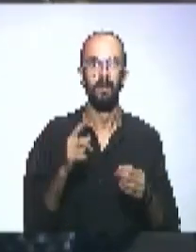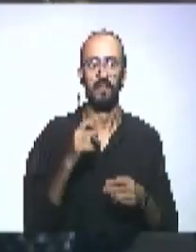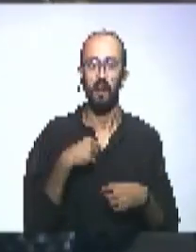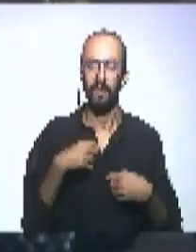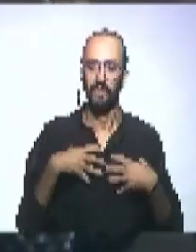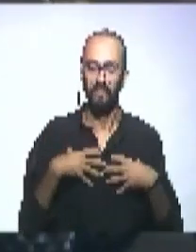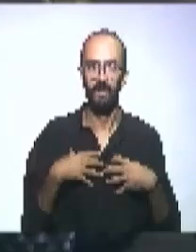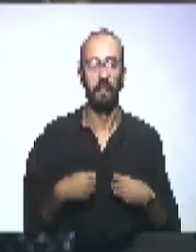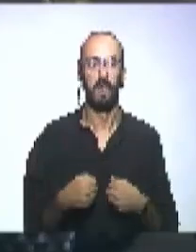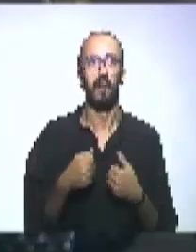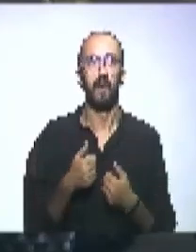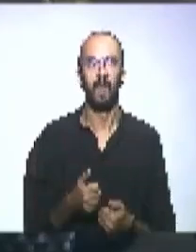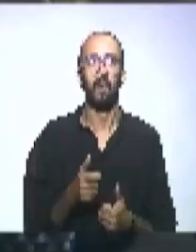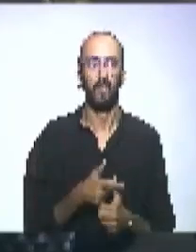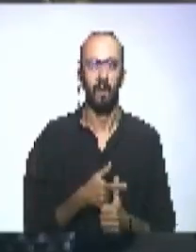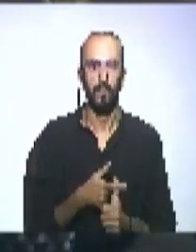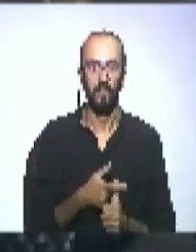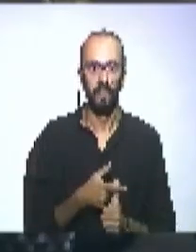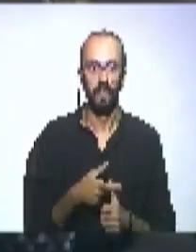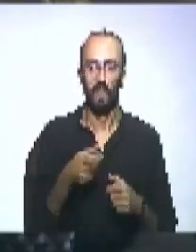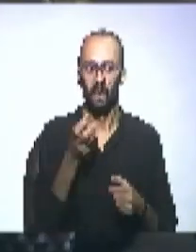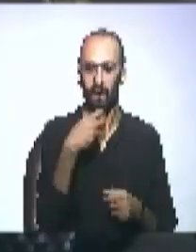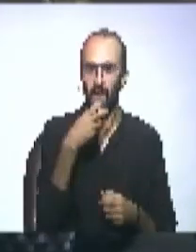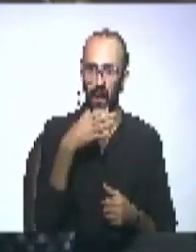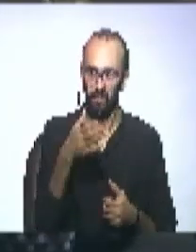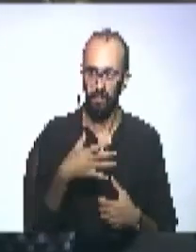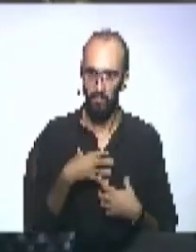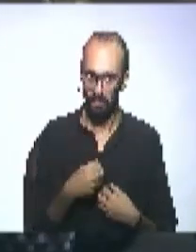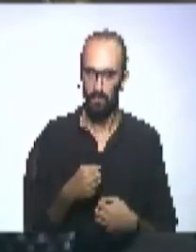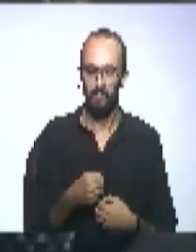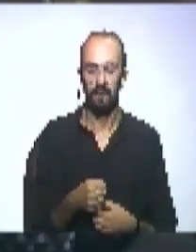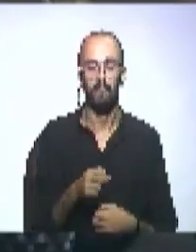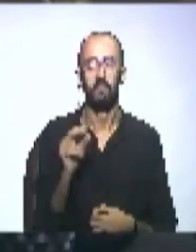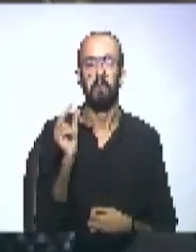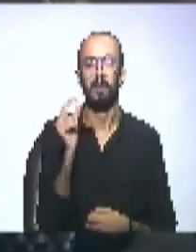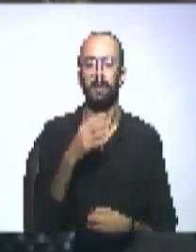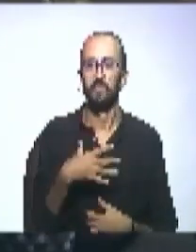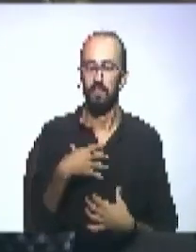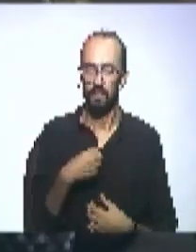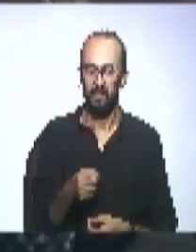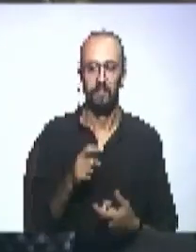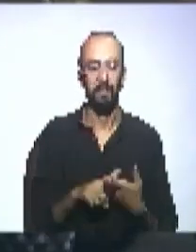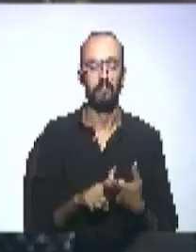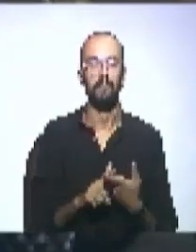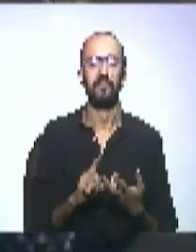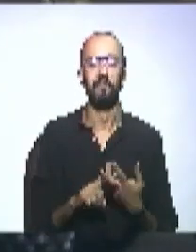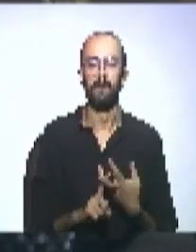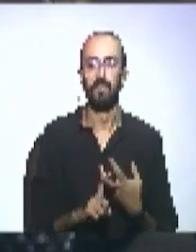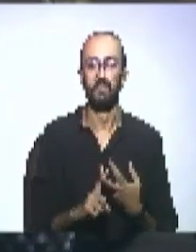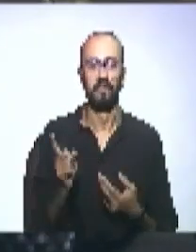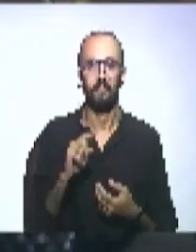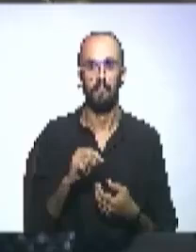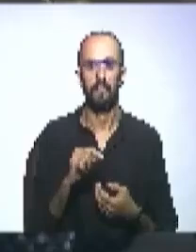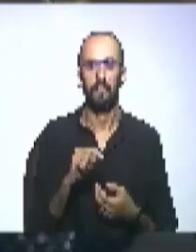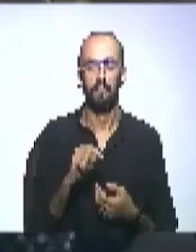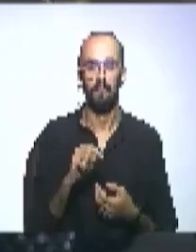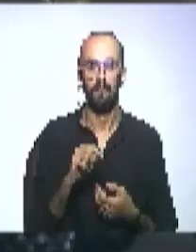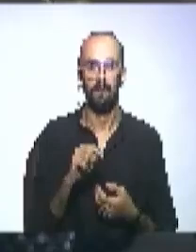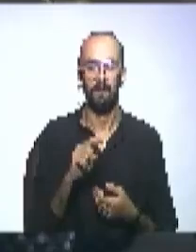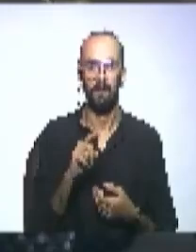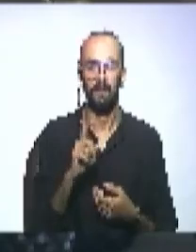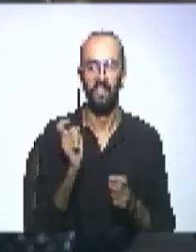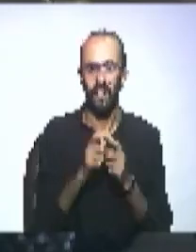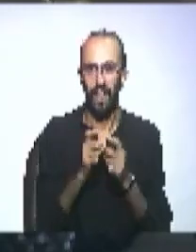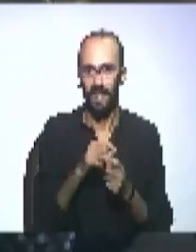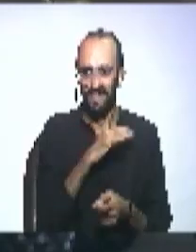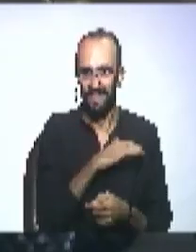بالقيمه الغذائيه. اخدين الحديد من التفاح، اخدين البروتين من البيض، اخدين الكالسيوم من البيض، اخدين البروتين من